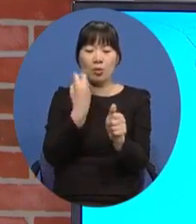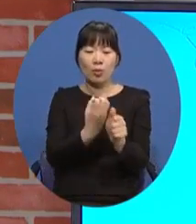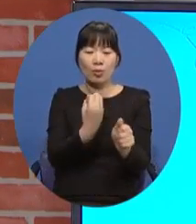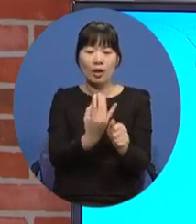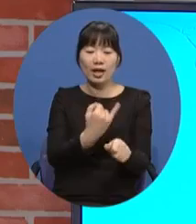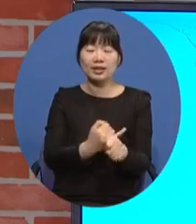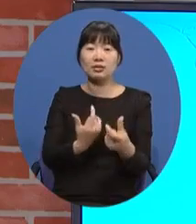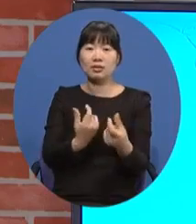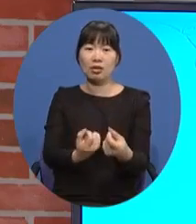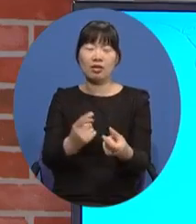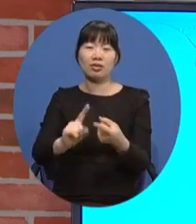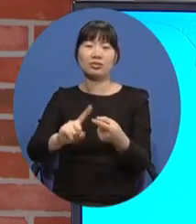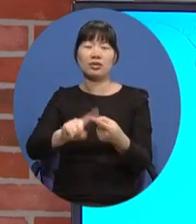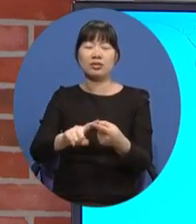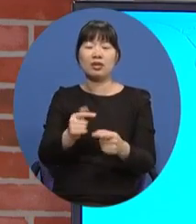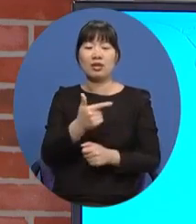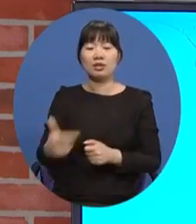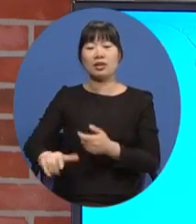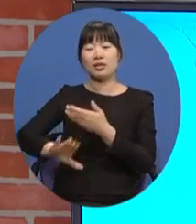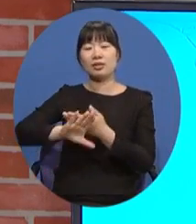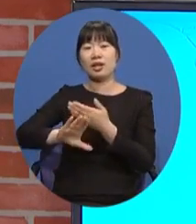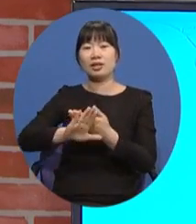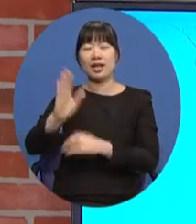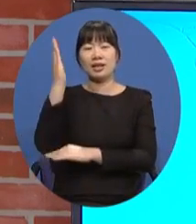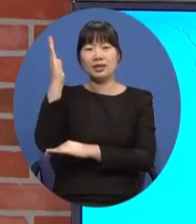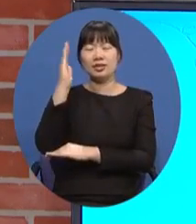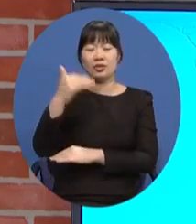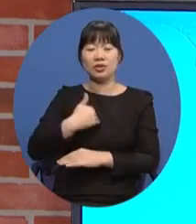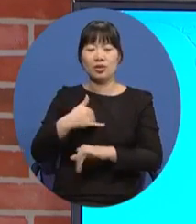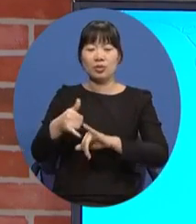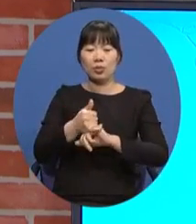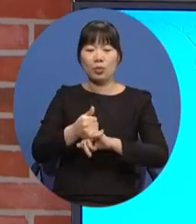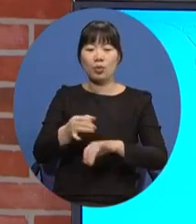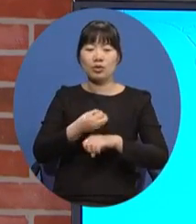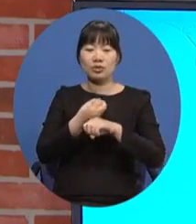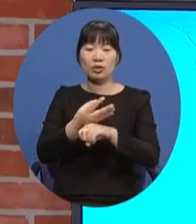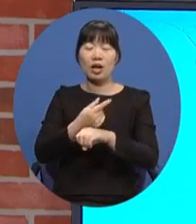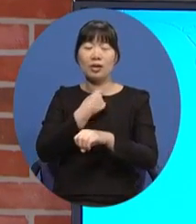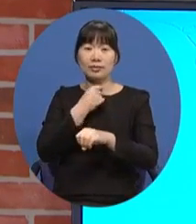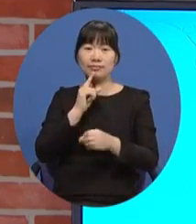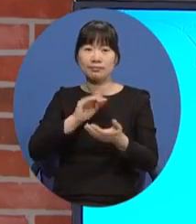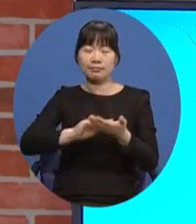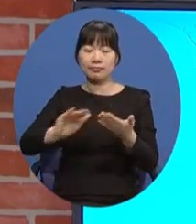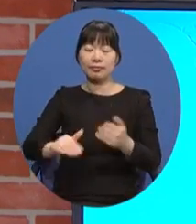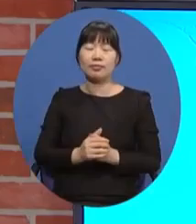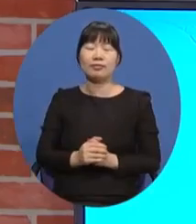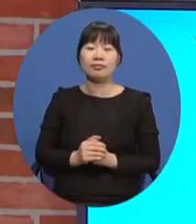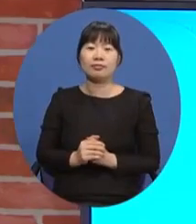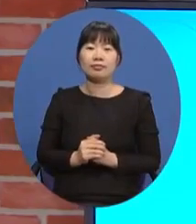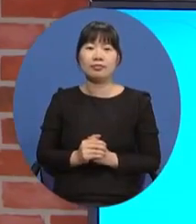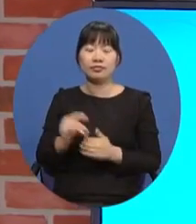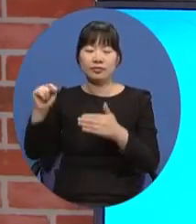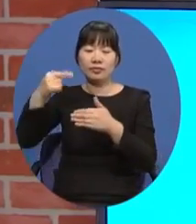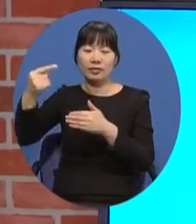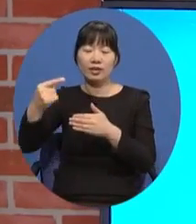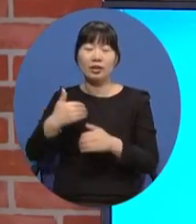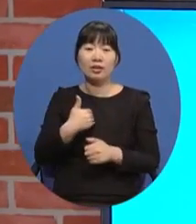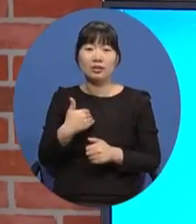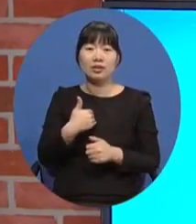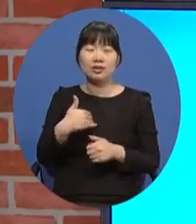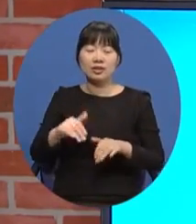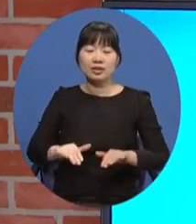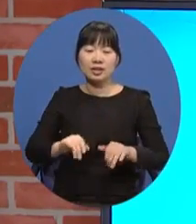폭로해버리는 이제 이런 거하고는 굉장히 다르다는 이야기를 저는 꼭 좀 말씀을 드리고 싶고요. 그 다음에 이제 저는